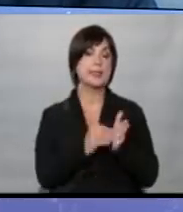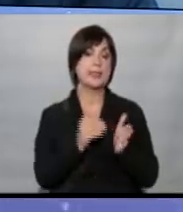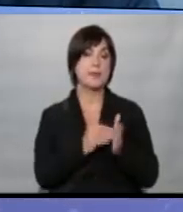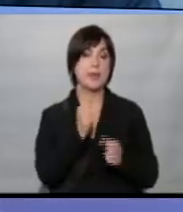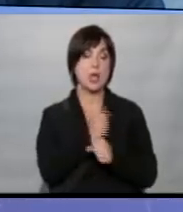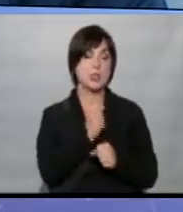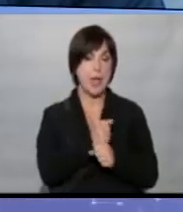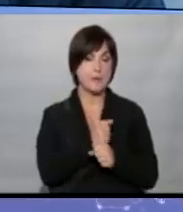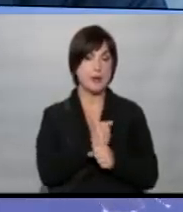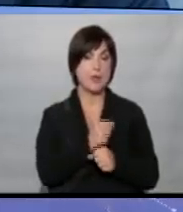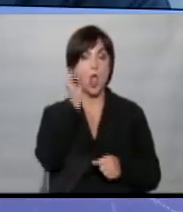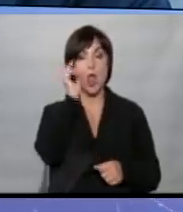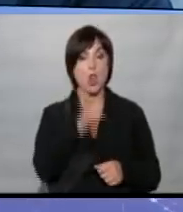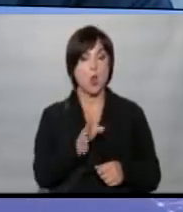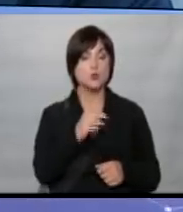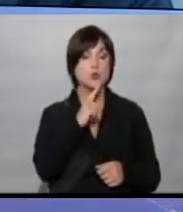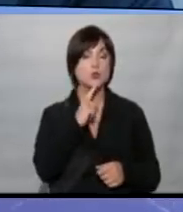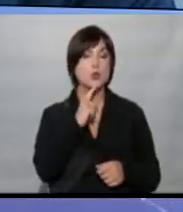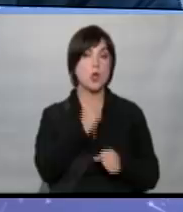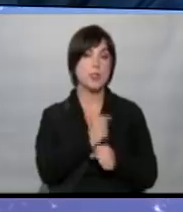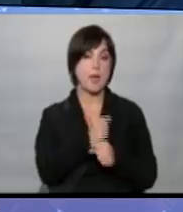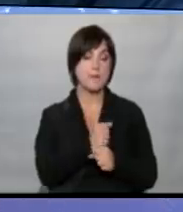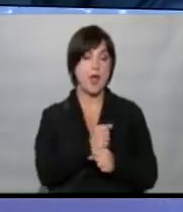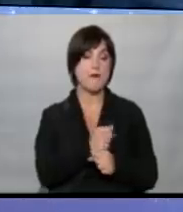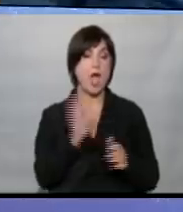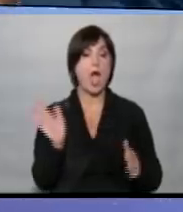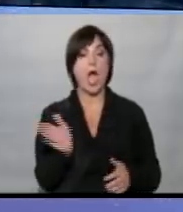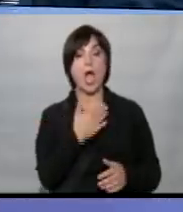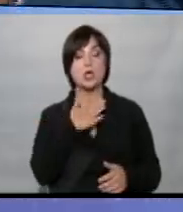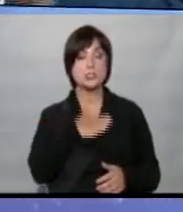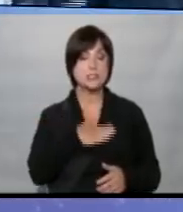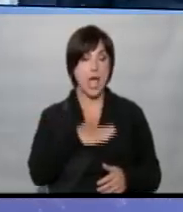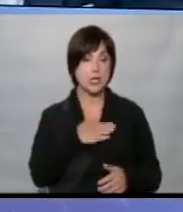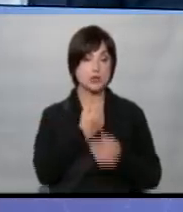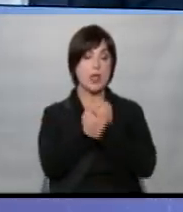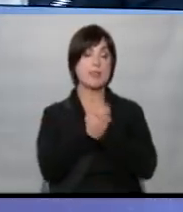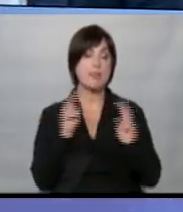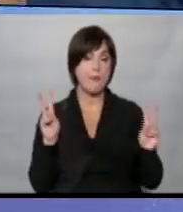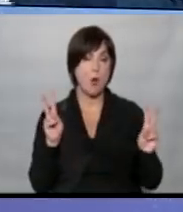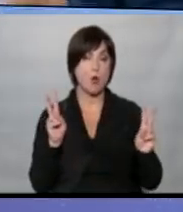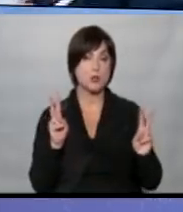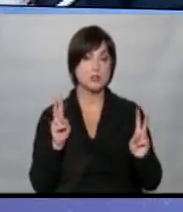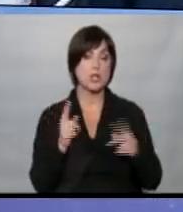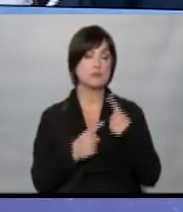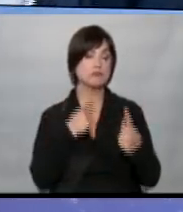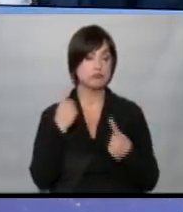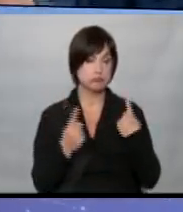да го направиме и лошо што воопшто го направиме. Ако се сакаше демократски